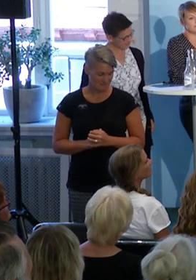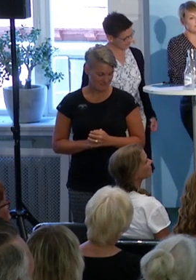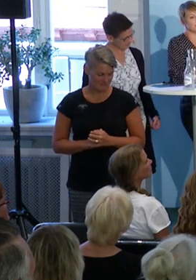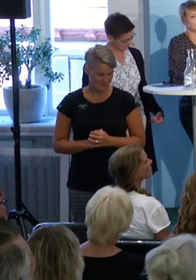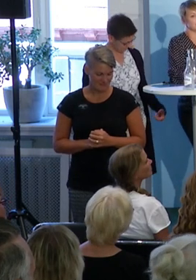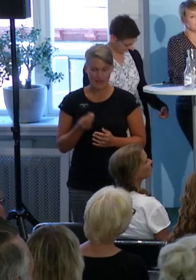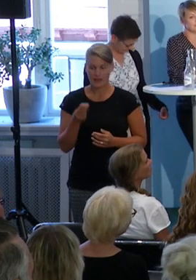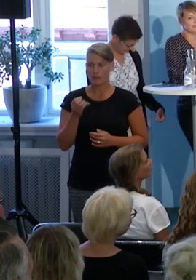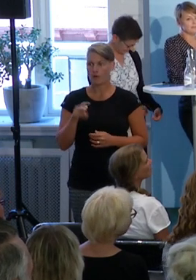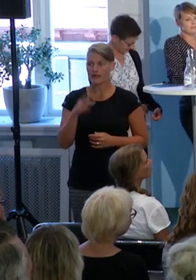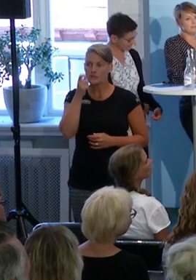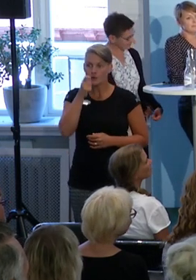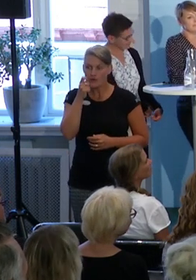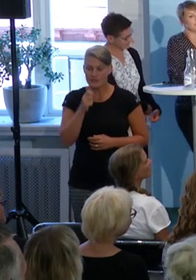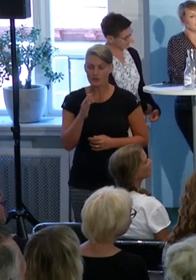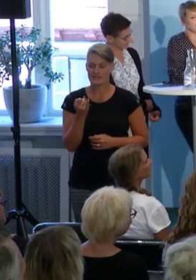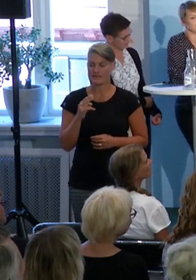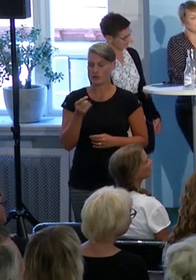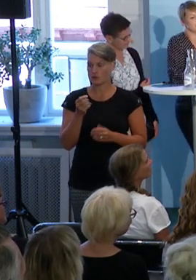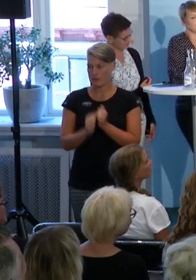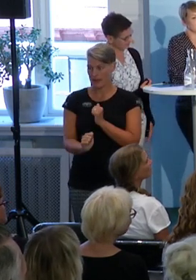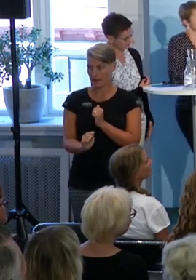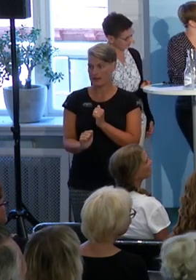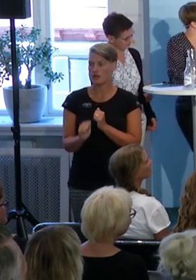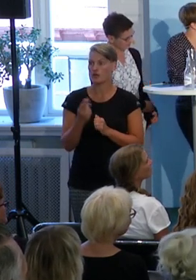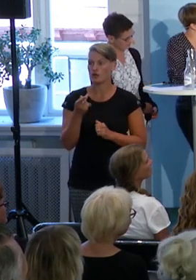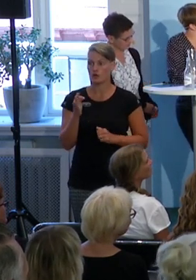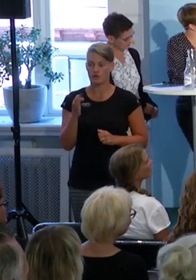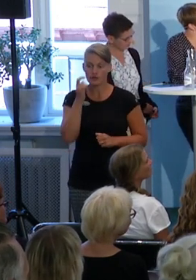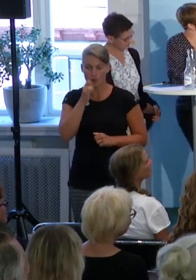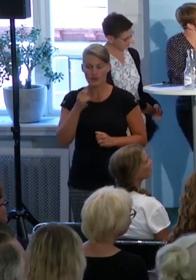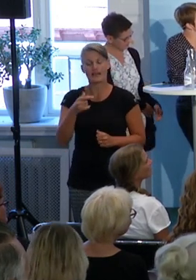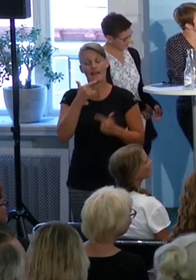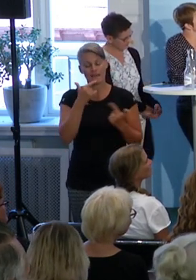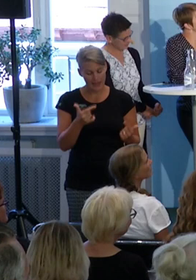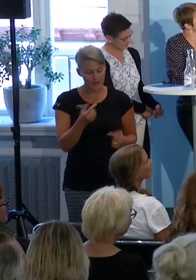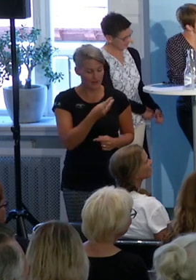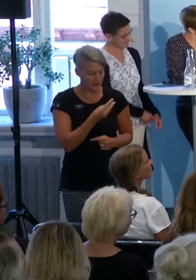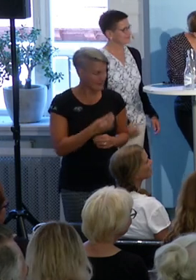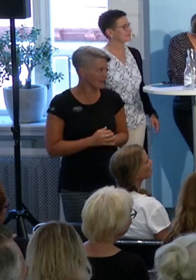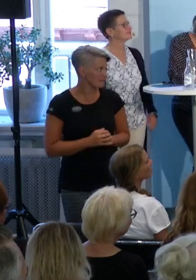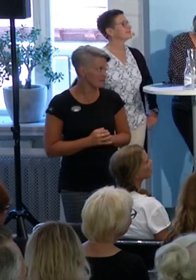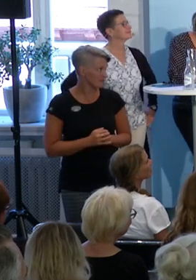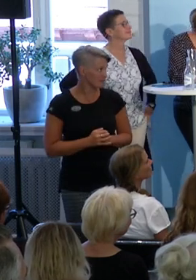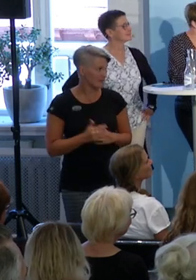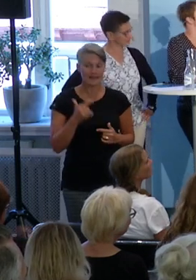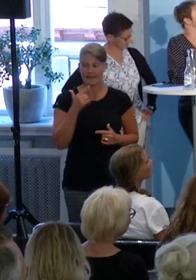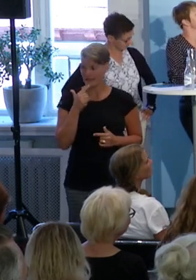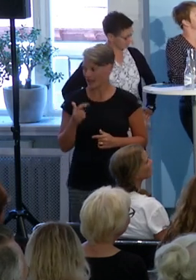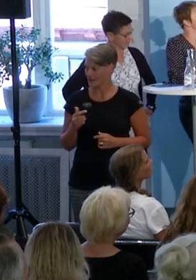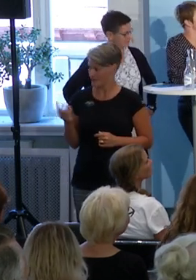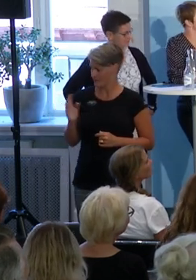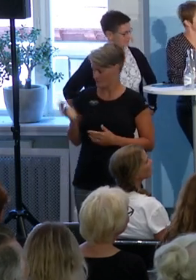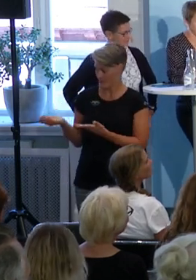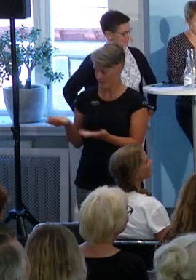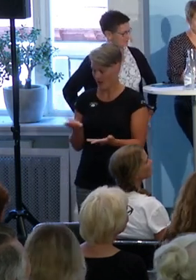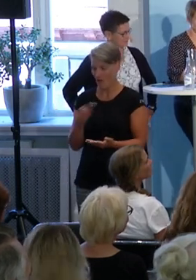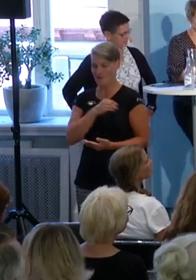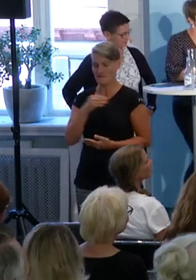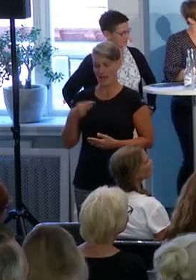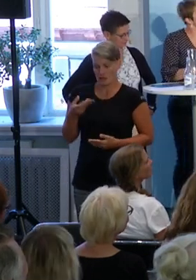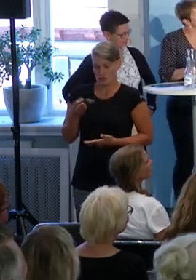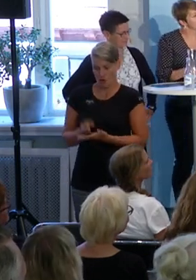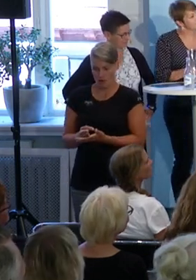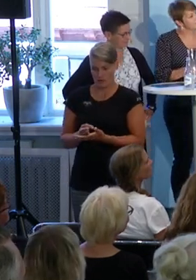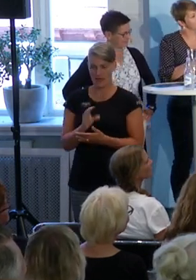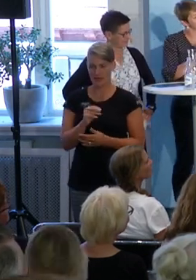Morgan Johansson, Stefan Lundberg, Ulf Johansson, tack för er medverkan. Tack för era inspel och för ert värdskap.